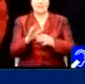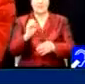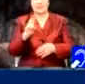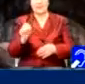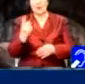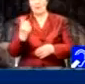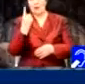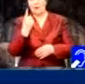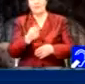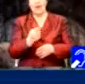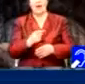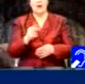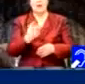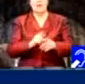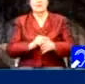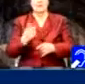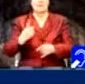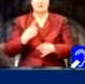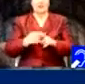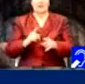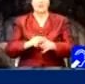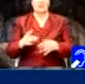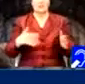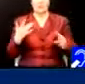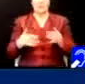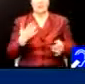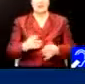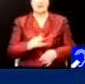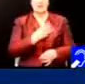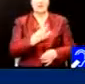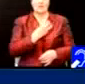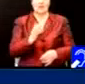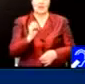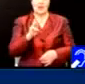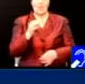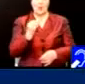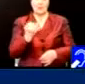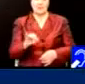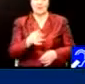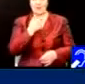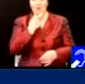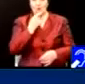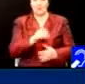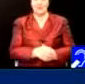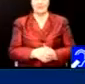premieră. Iubitorii de teatru au venit cu mari așteptări la această piesă. Ne dorim emoții frumoase, ne